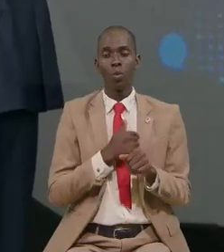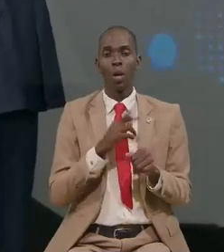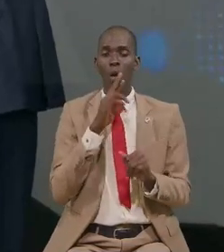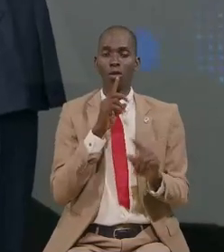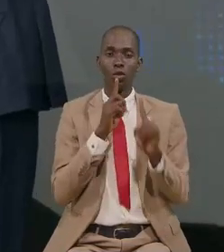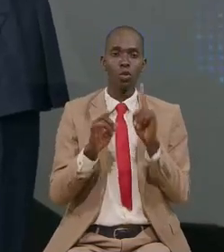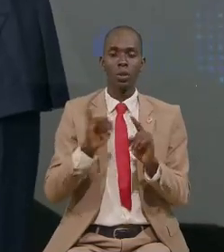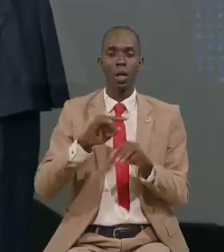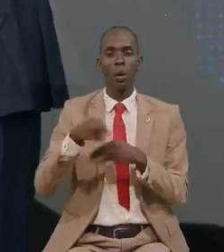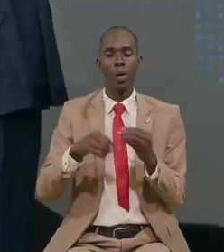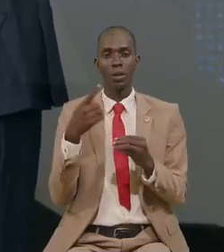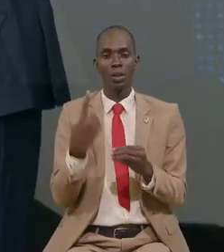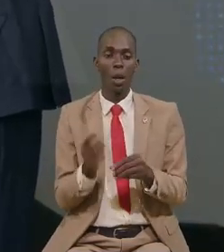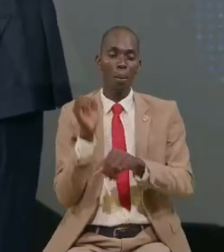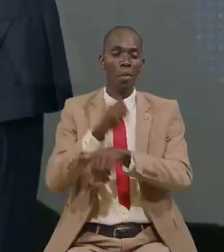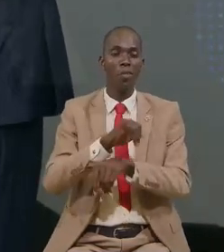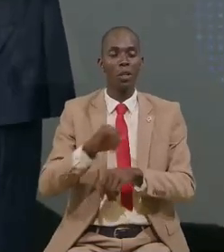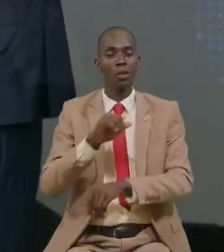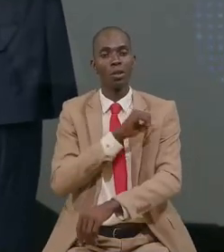de l'autorité dominante,